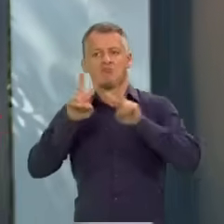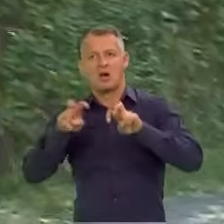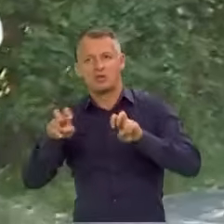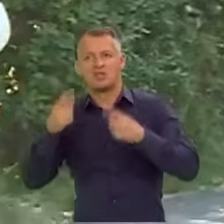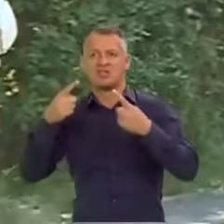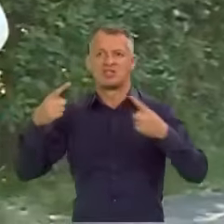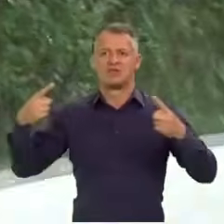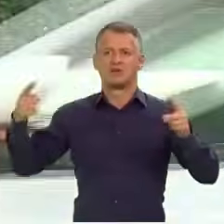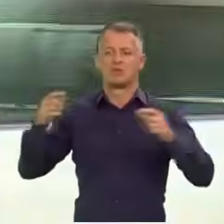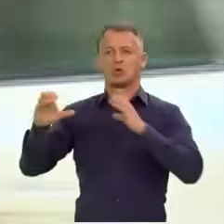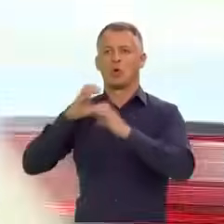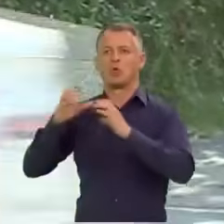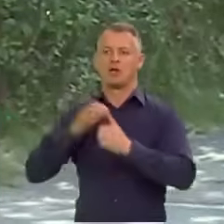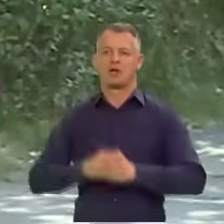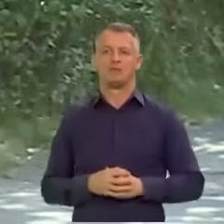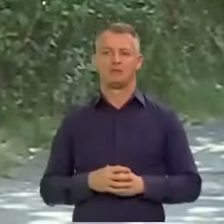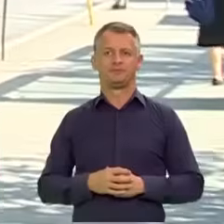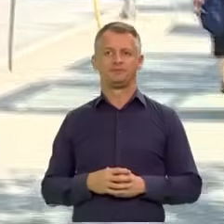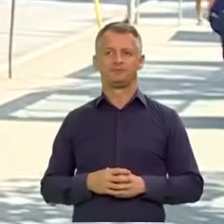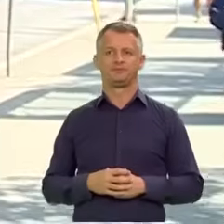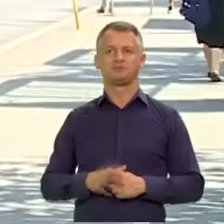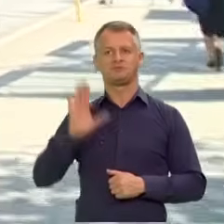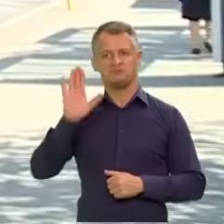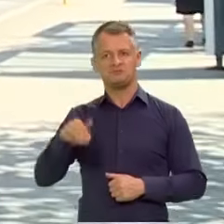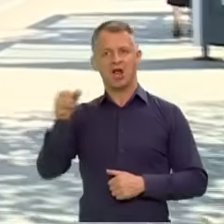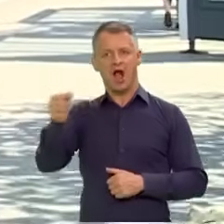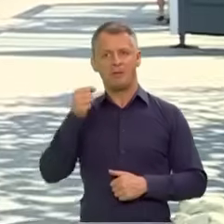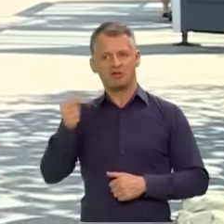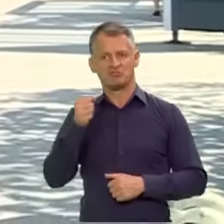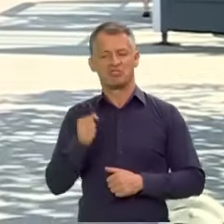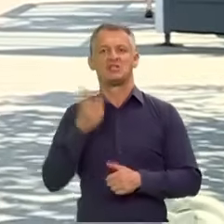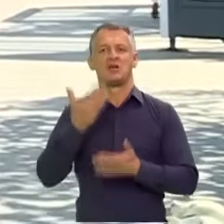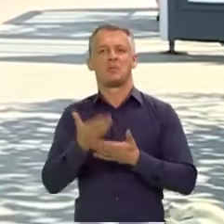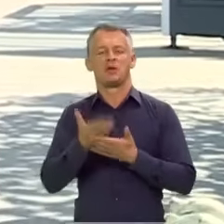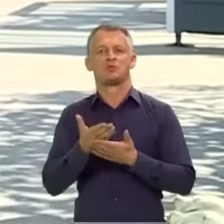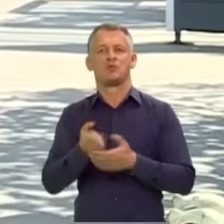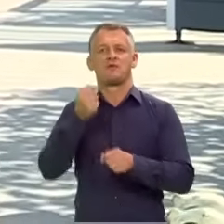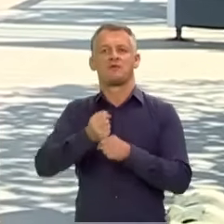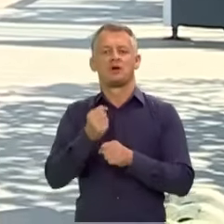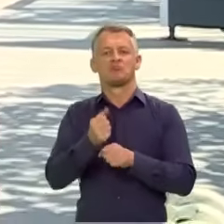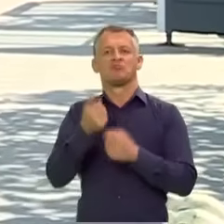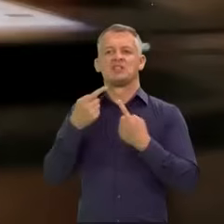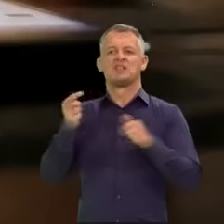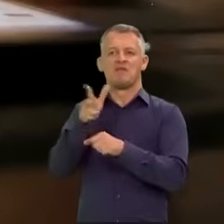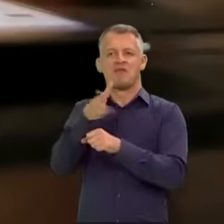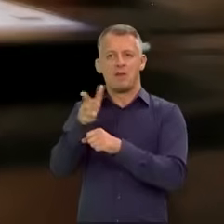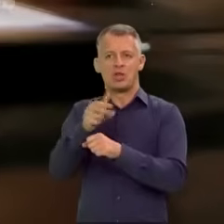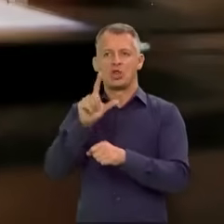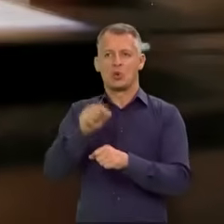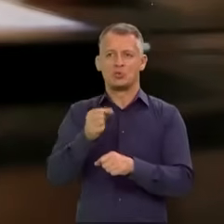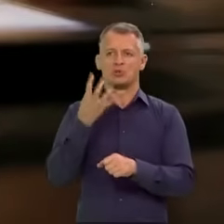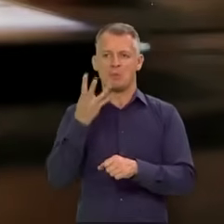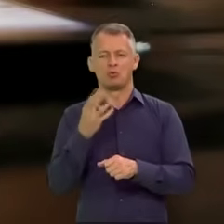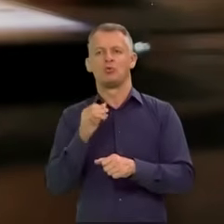diferite platforme de socializare. Am o agenție de creare de conținut, deci cam zilnic, 24/24. TikTok,